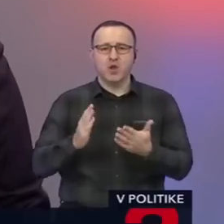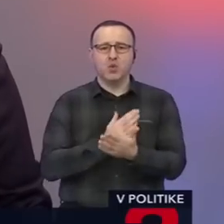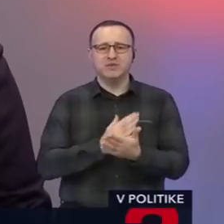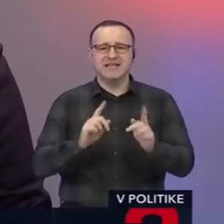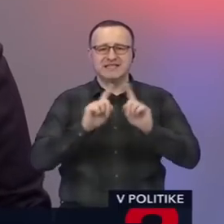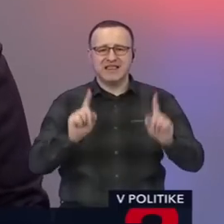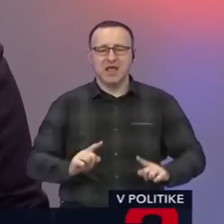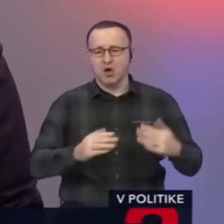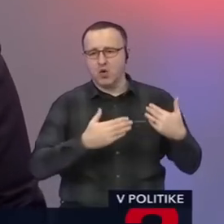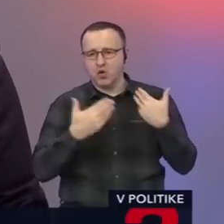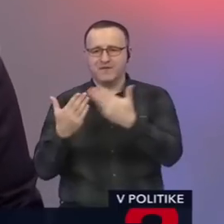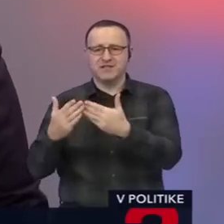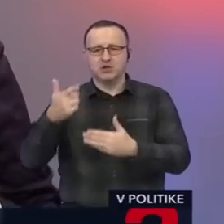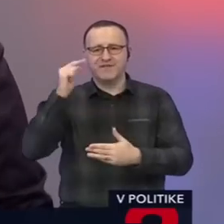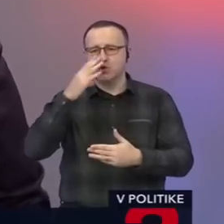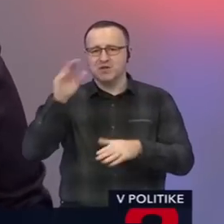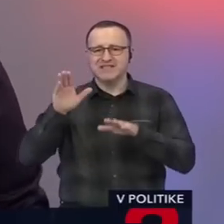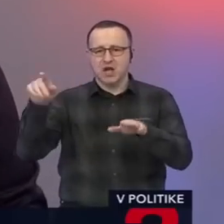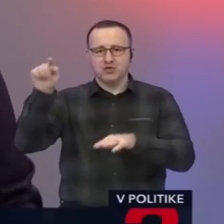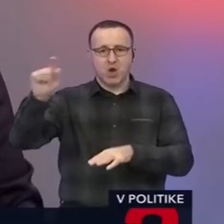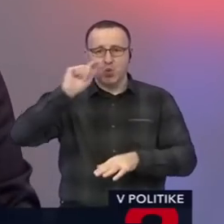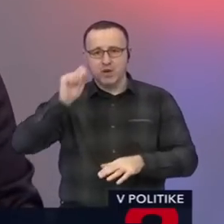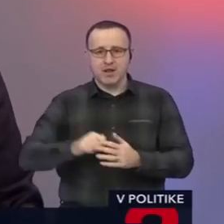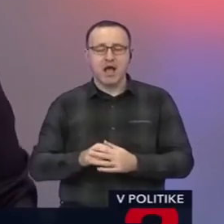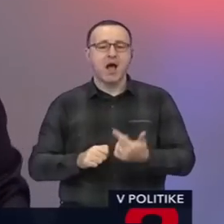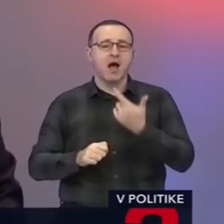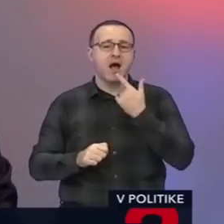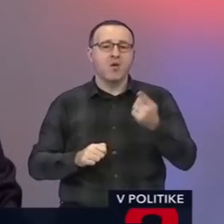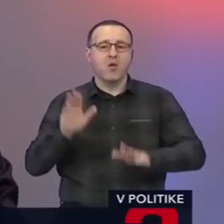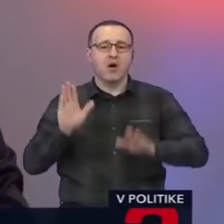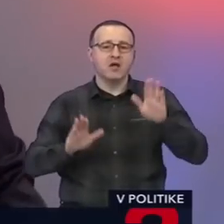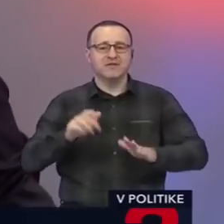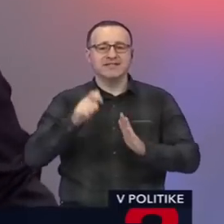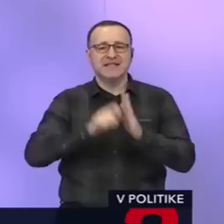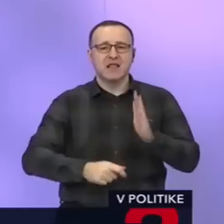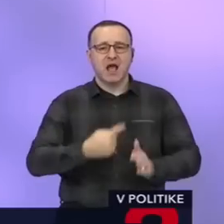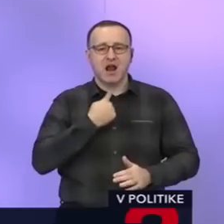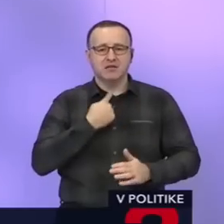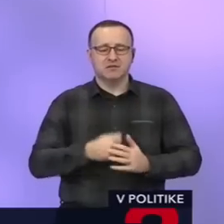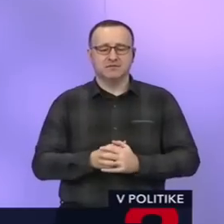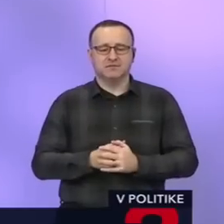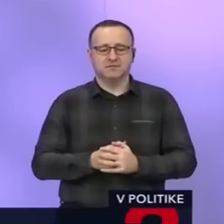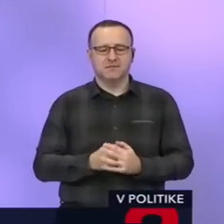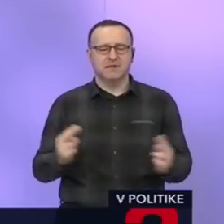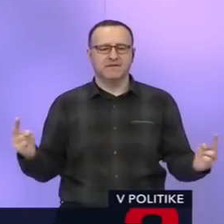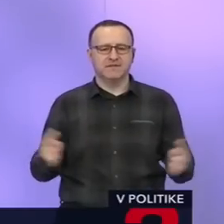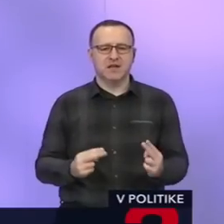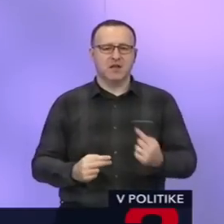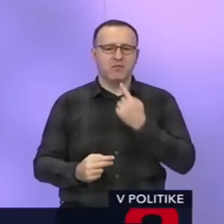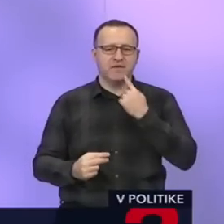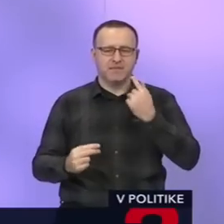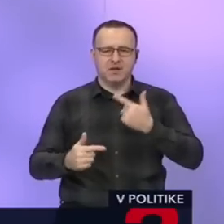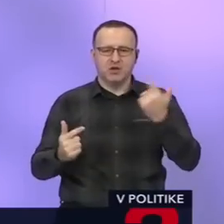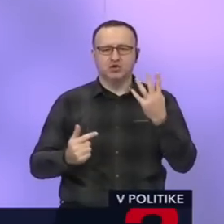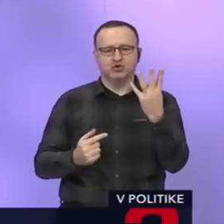o odovzdaní slovenských stíhačiek na Ukrajinu, ako by hlasoval Hlas? Tak to len v skratke poviem, objasním tie štyri